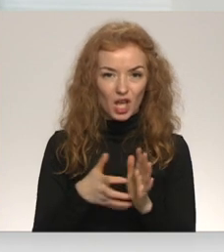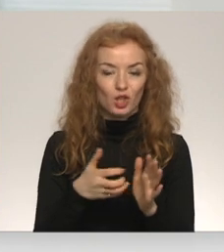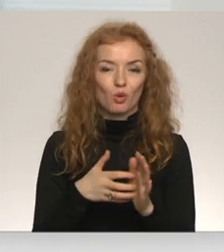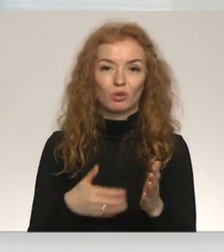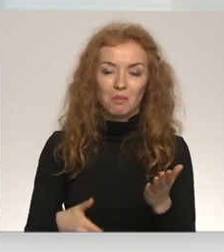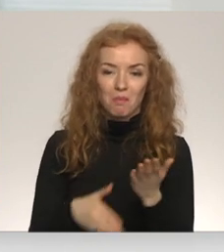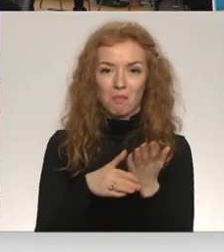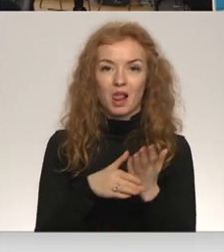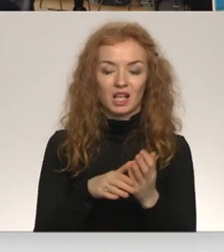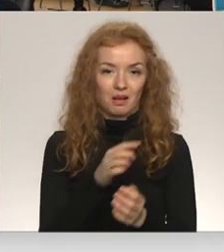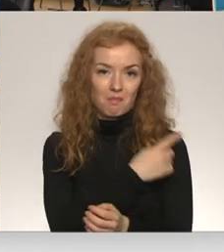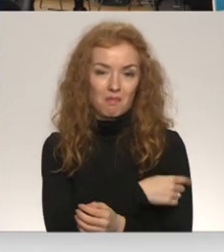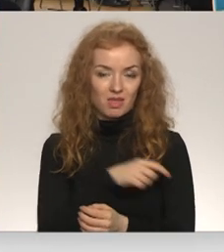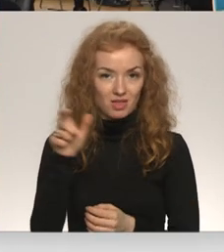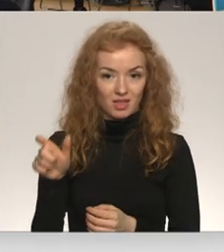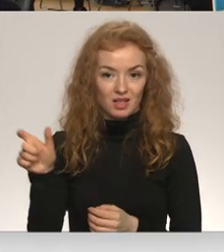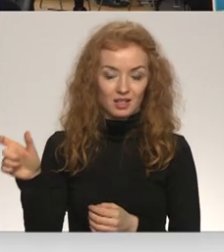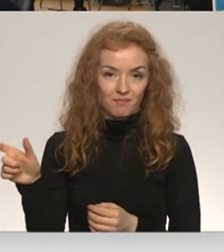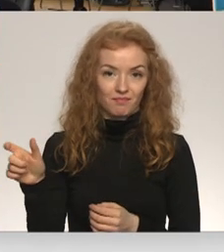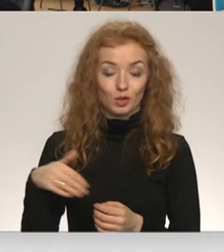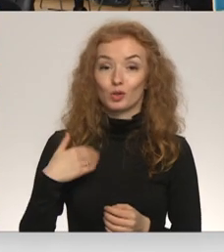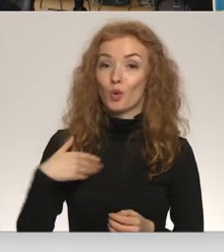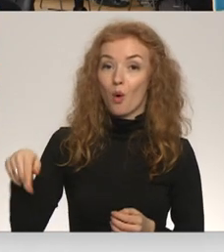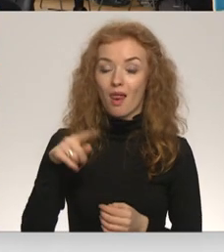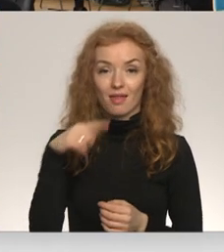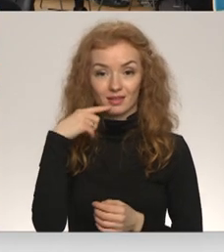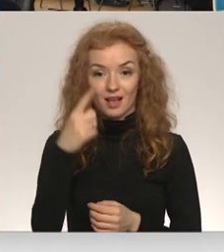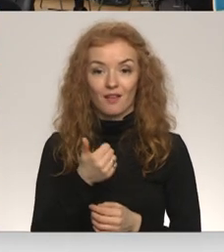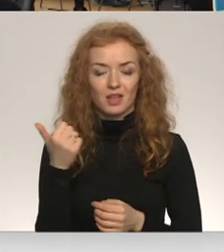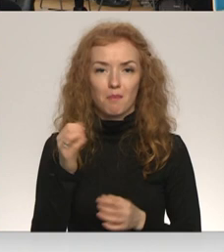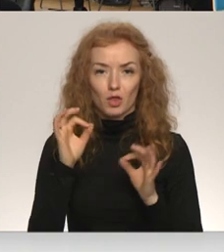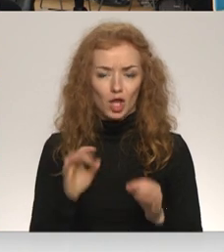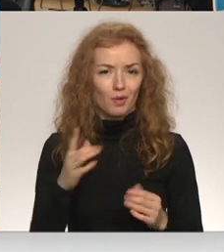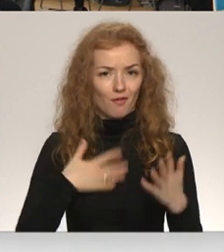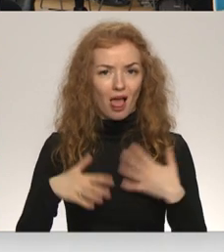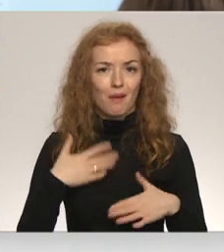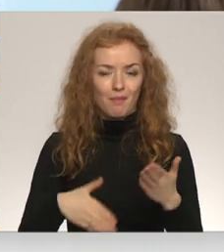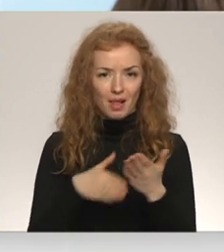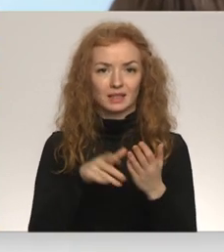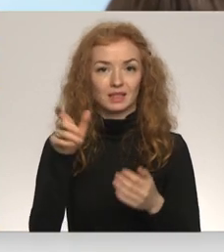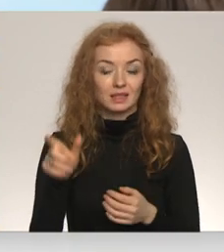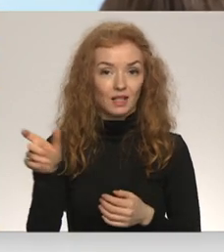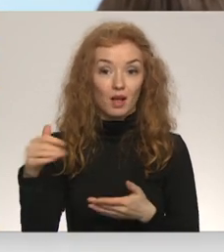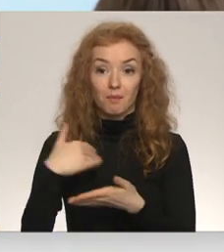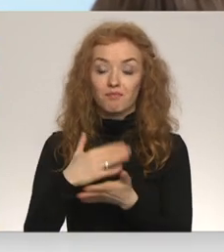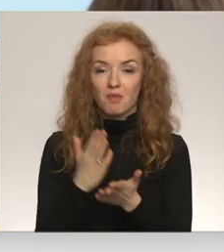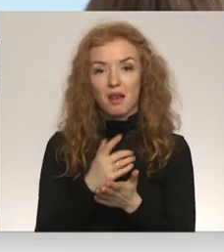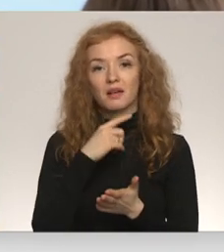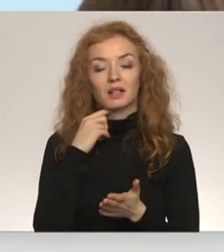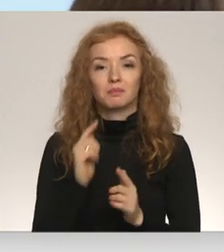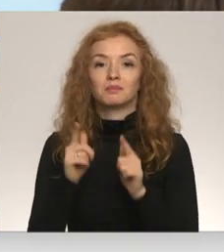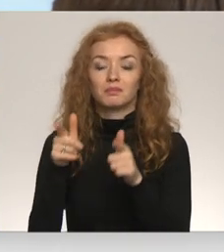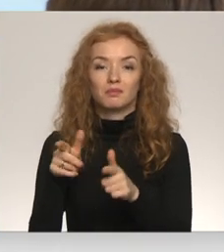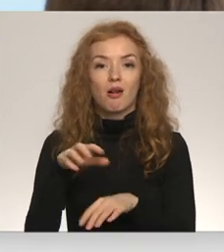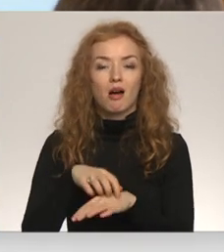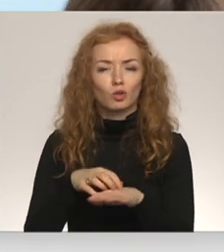kas palīdz ārstiem. Jauno mediķu skolas audzēkņi atzīst, ka viņiem patiešām ir vēlme palīdzēt cilvēkiem. Daļa kļūt par ārstiem sapņo